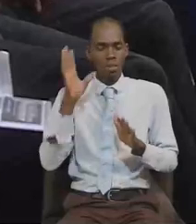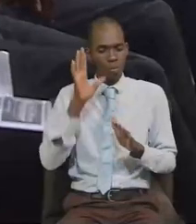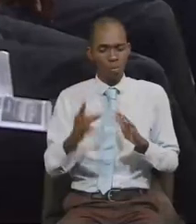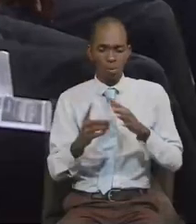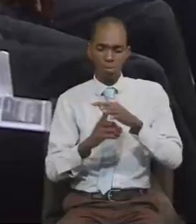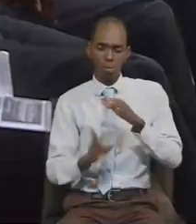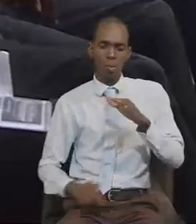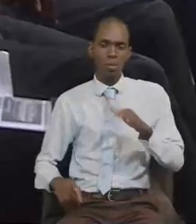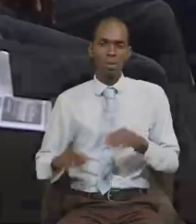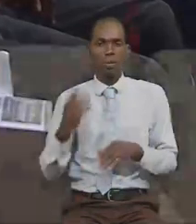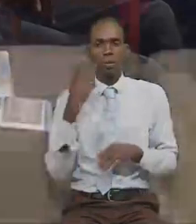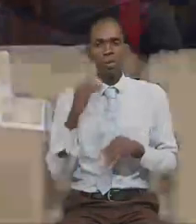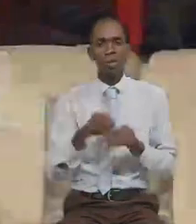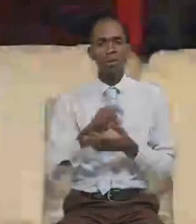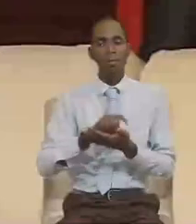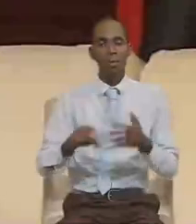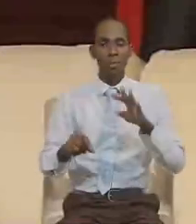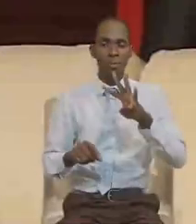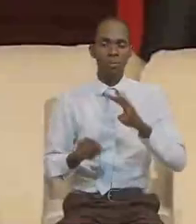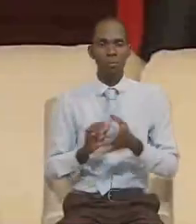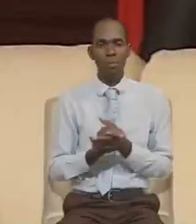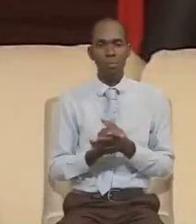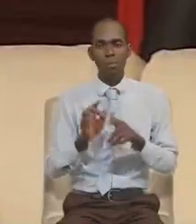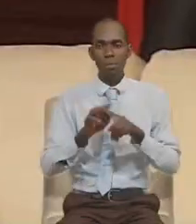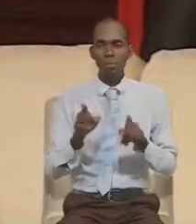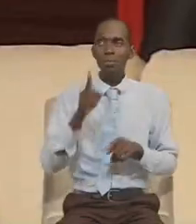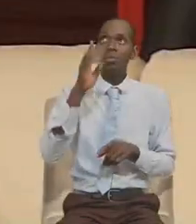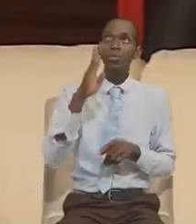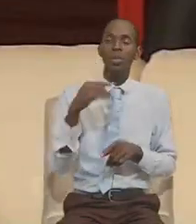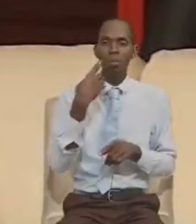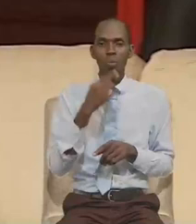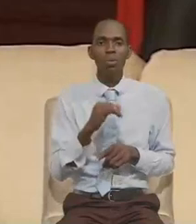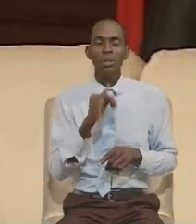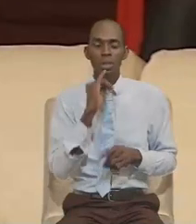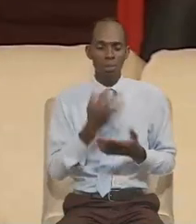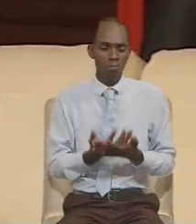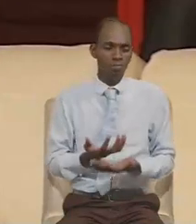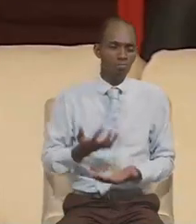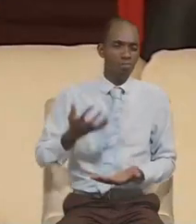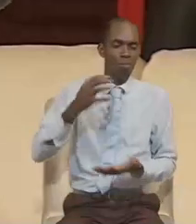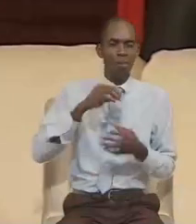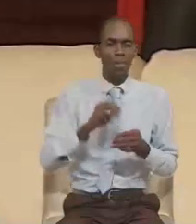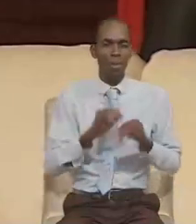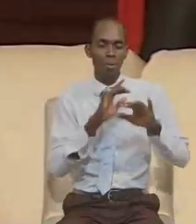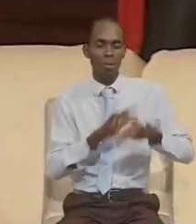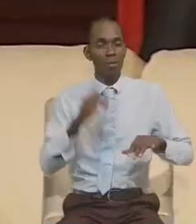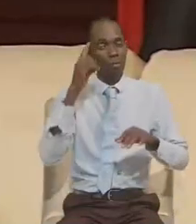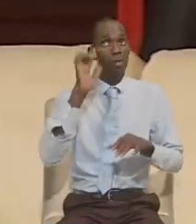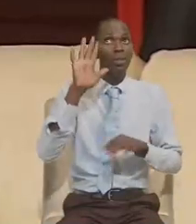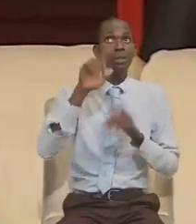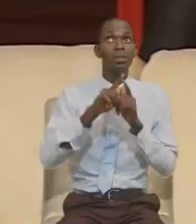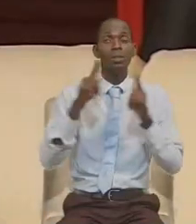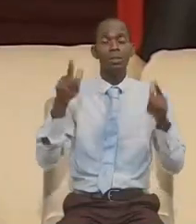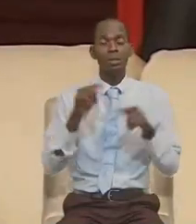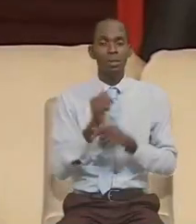le verset 4. Mais Dieu, qui est riche en miséricorde, à cause du grand amour dont il nous a